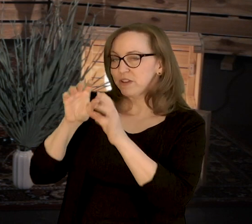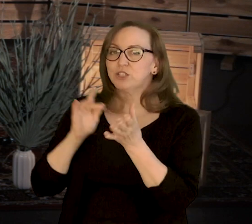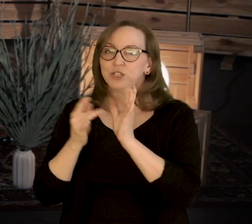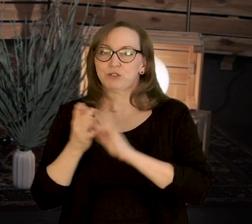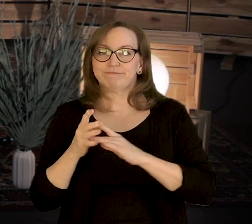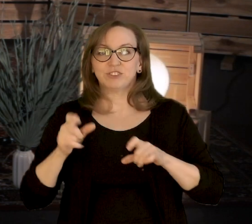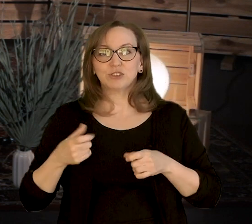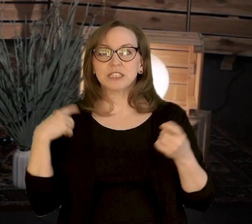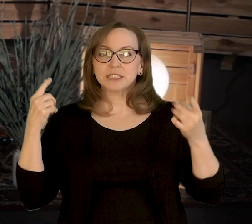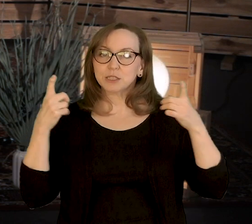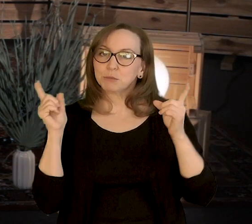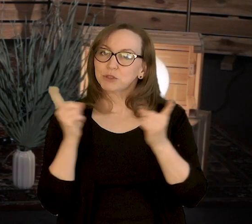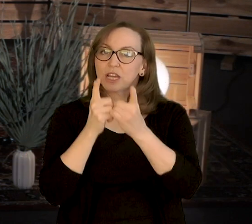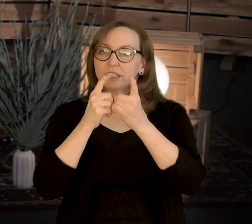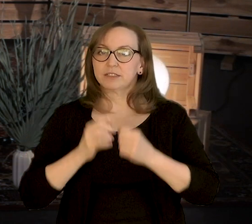spotkanie.